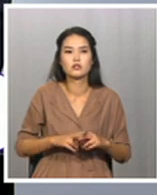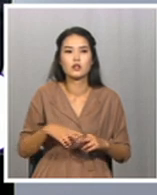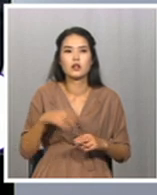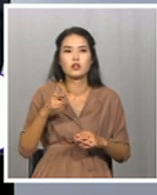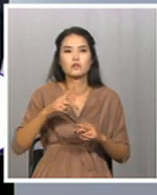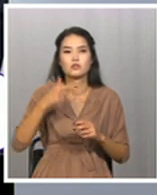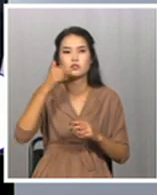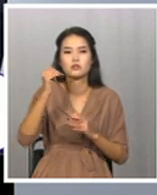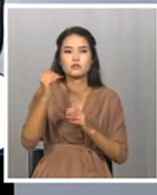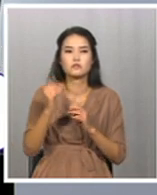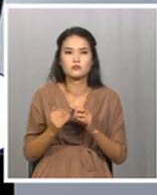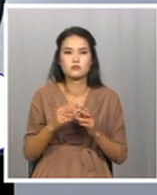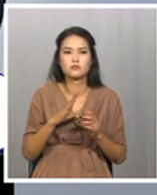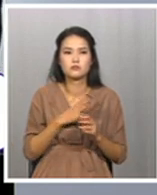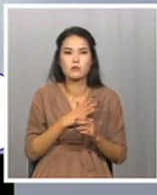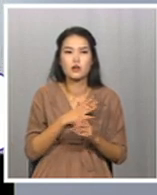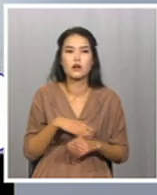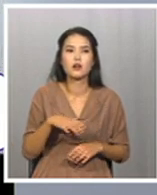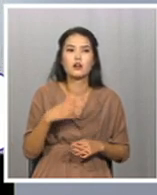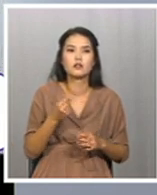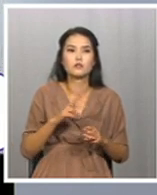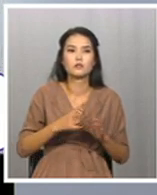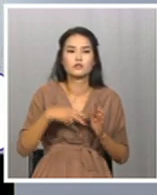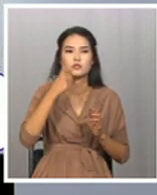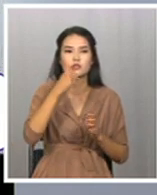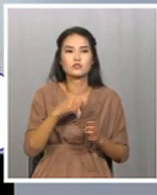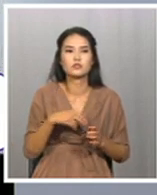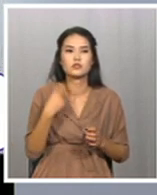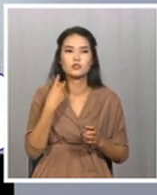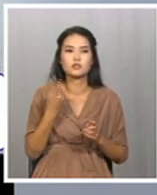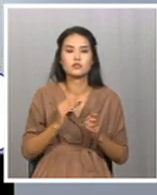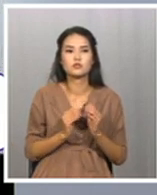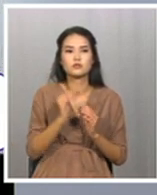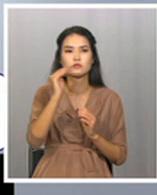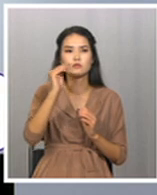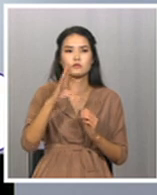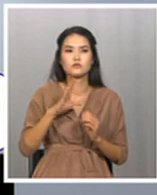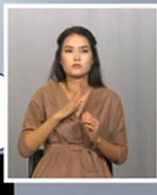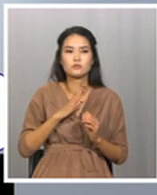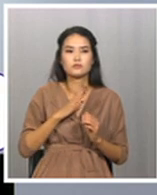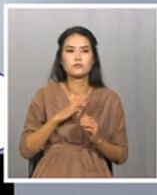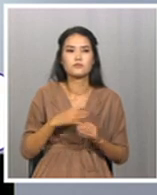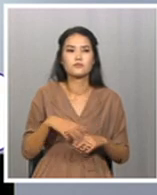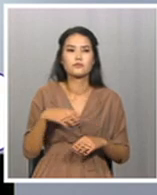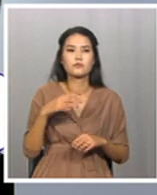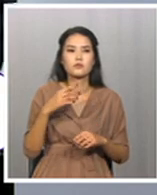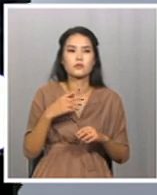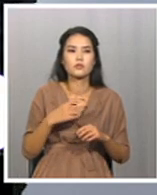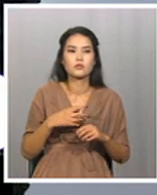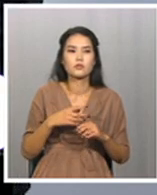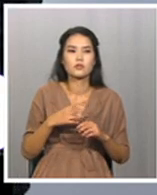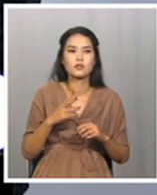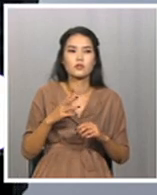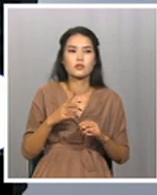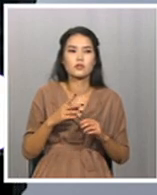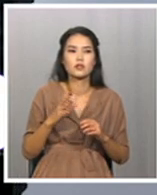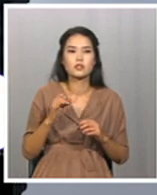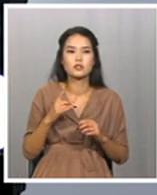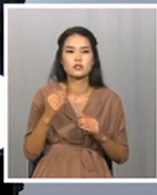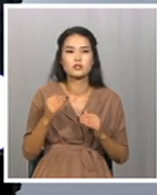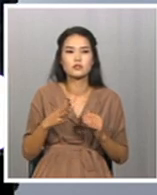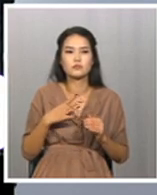дерек бойынша Ақштан төмен тұрған, ал 2018 жылы Ақш төменгі орын сатыға түсіп, Сингапур керісінше 10-шы орынға